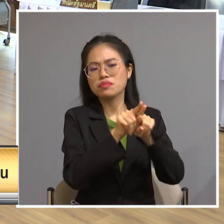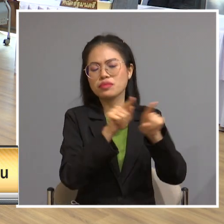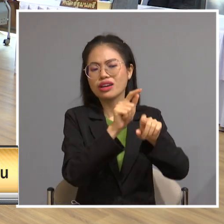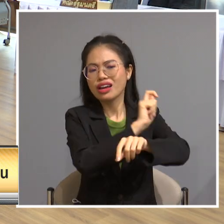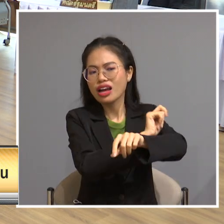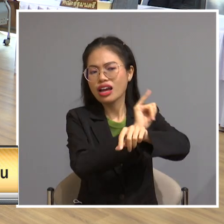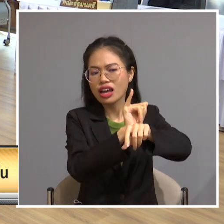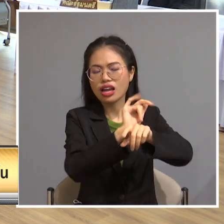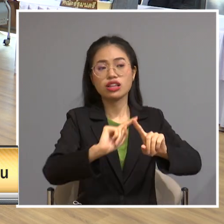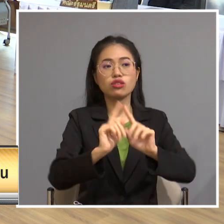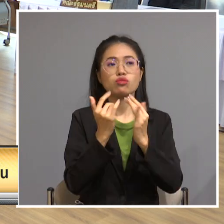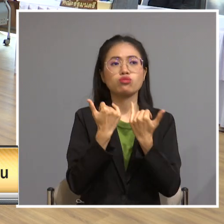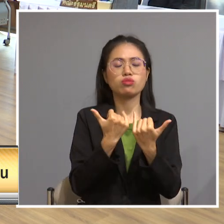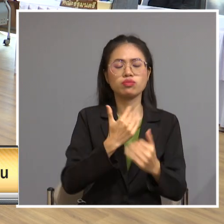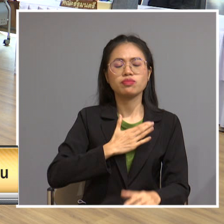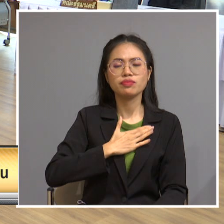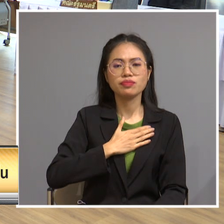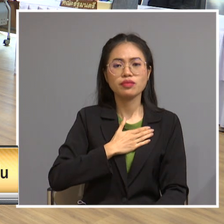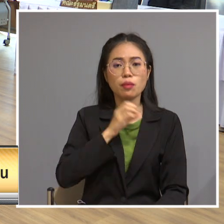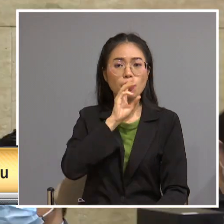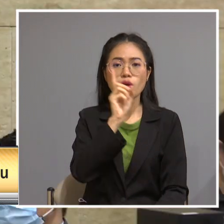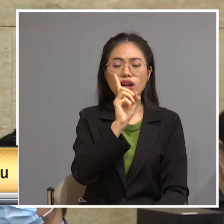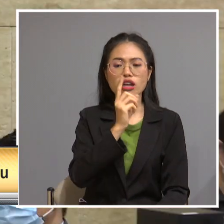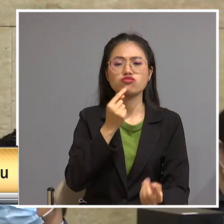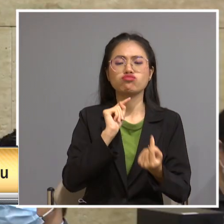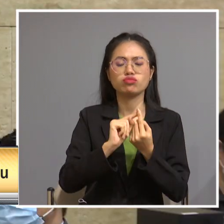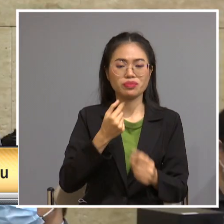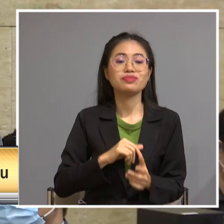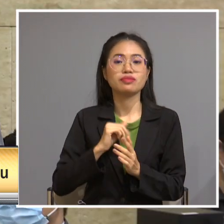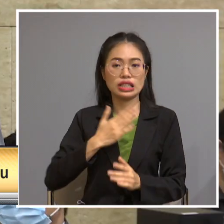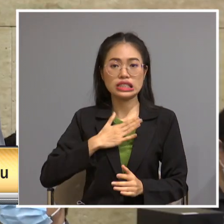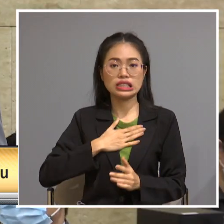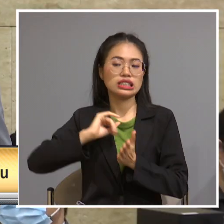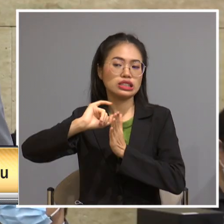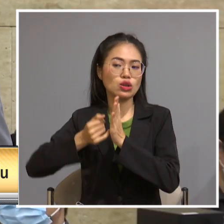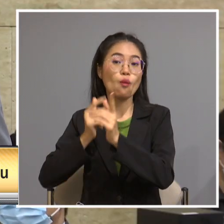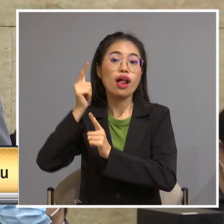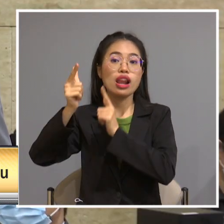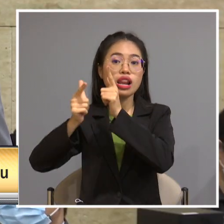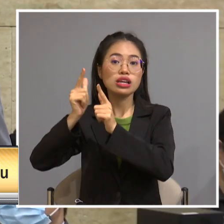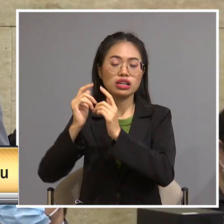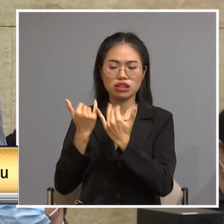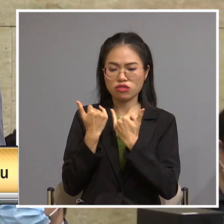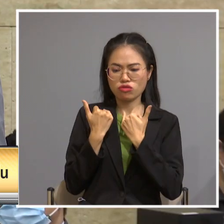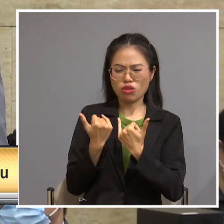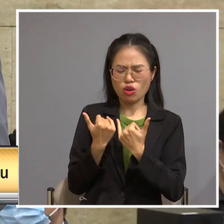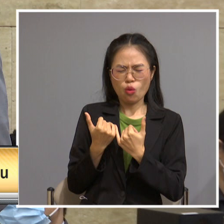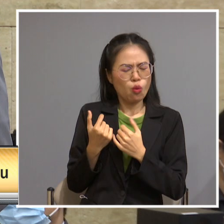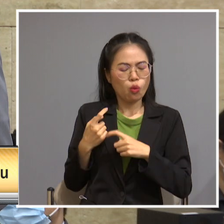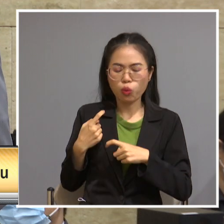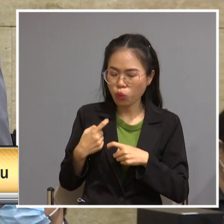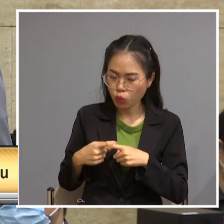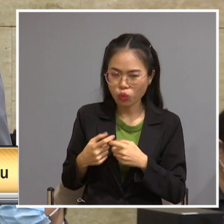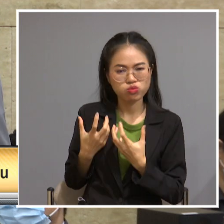่งผมเองอยากจะกลบเรีนว่าในพนที่จัหวดเลยของผมนะครับตอนนี้ก็ถือวาสาหสสากรรณเพราว่